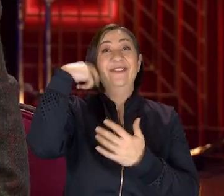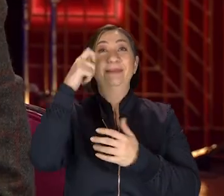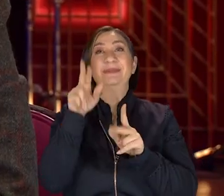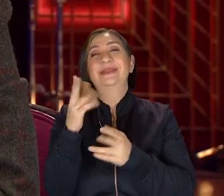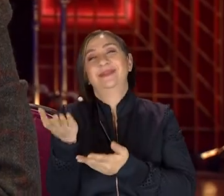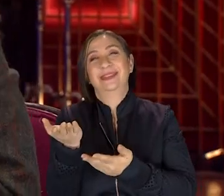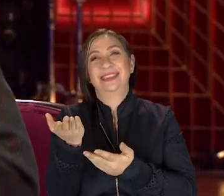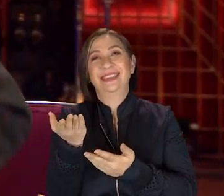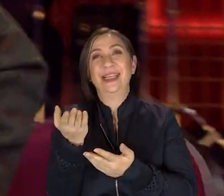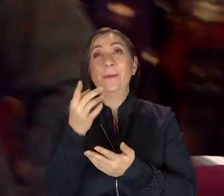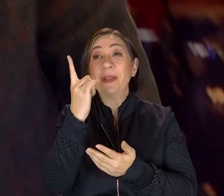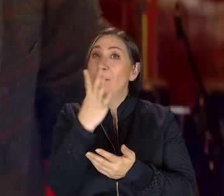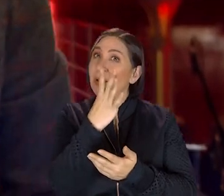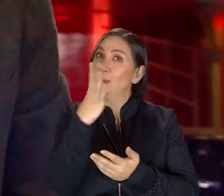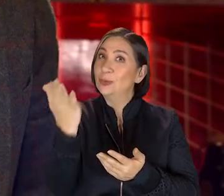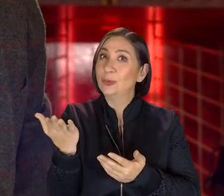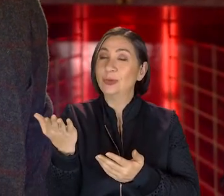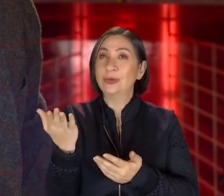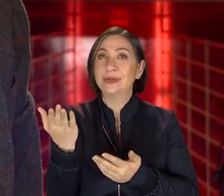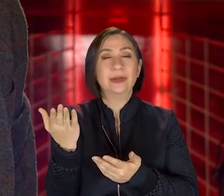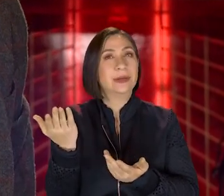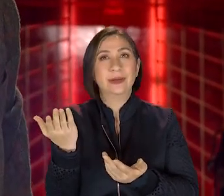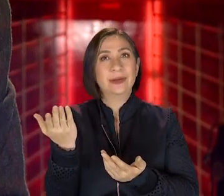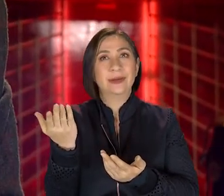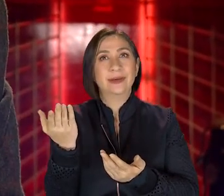Ya. Ya bir de biliyorsunuz şey...